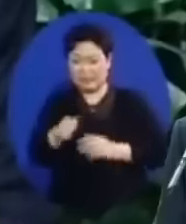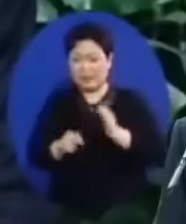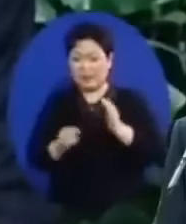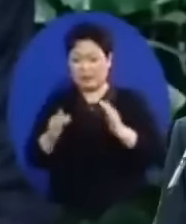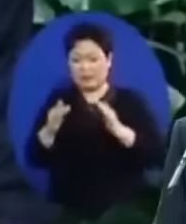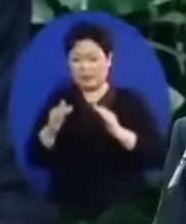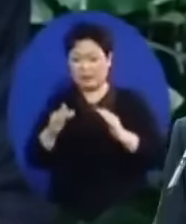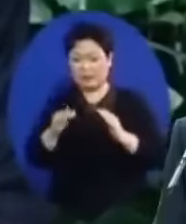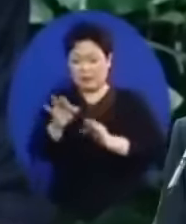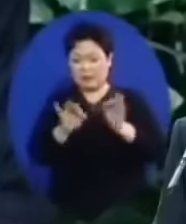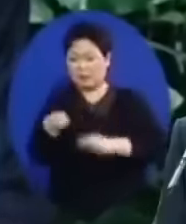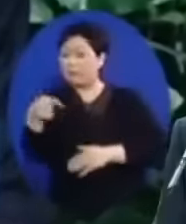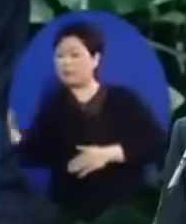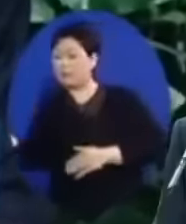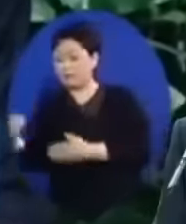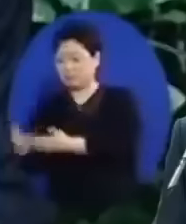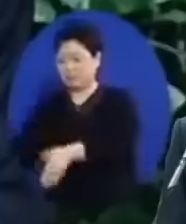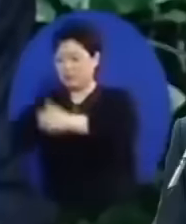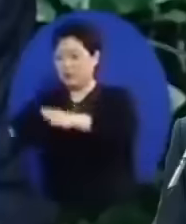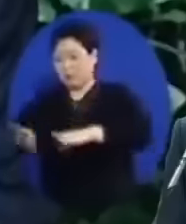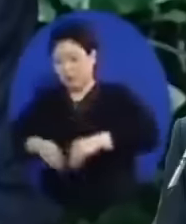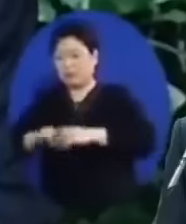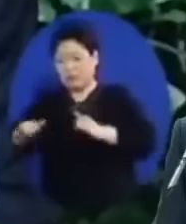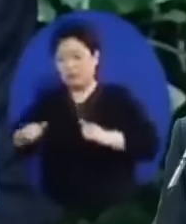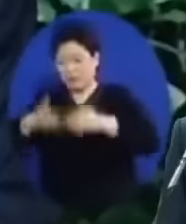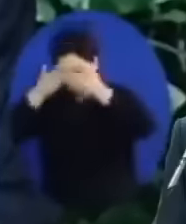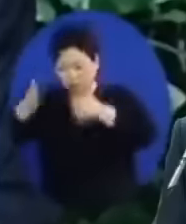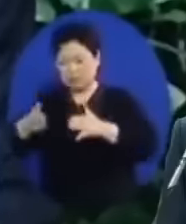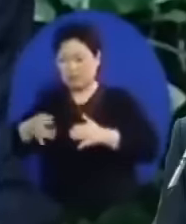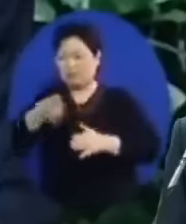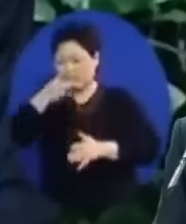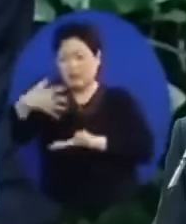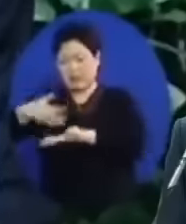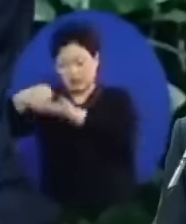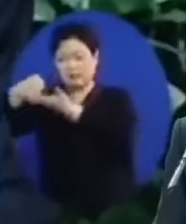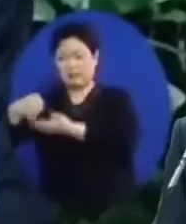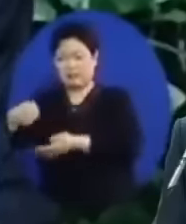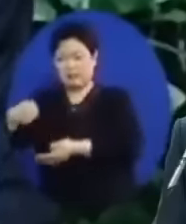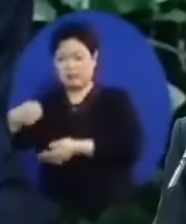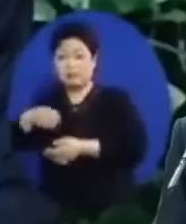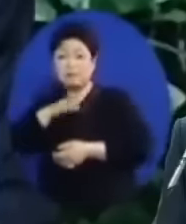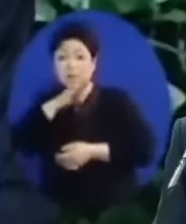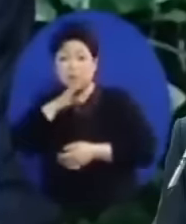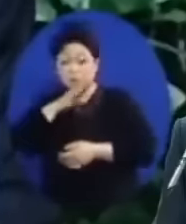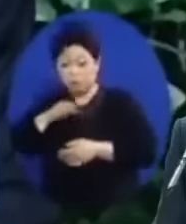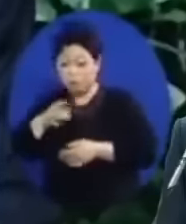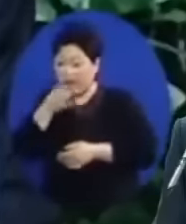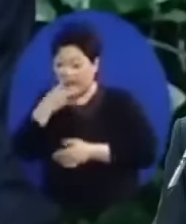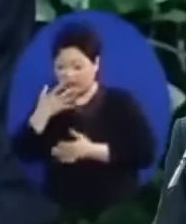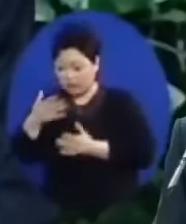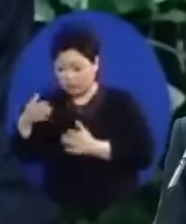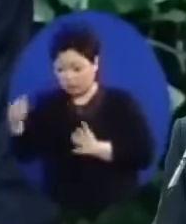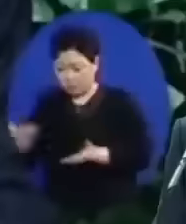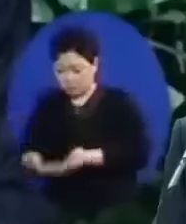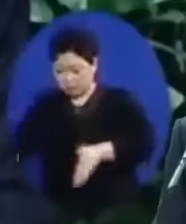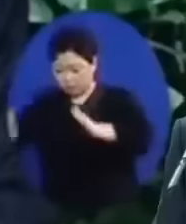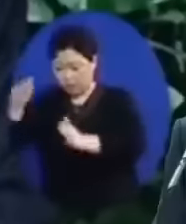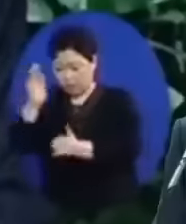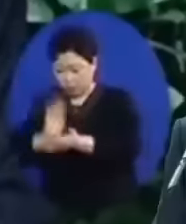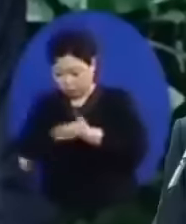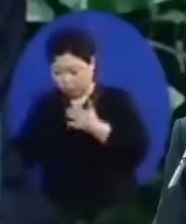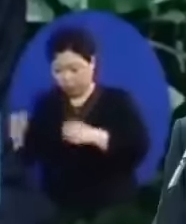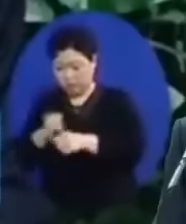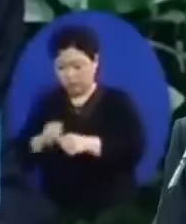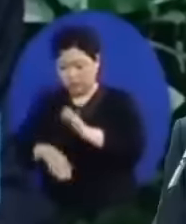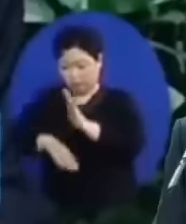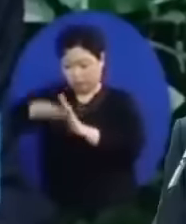써붙였습니다. 누구든지 배고픈 사람은 쌀을 공짜로 퍼가십시오. 얼마 있지 않으니까 쌀단지가 비었어요. 그것도 계속 쌀단지를